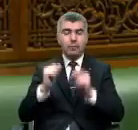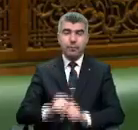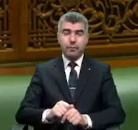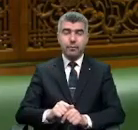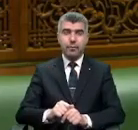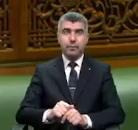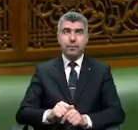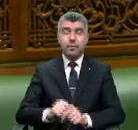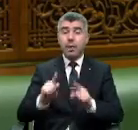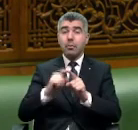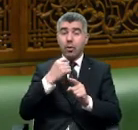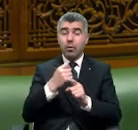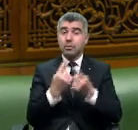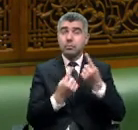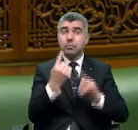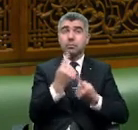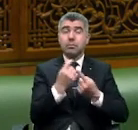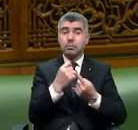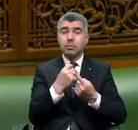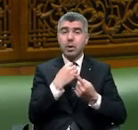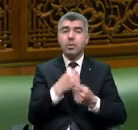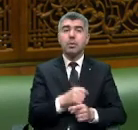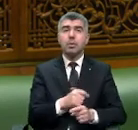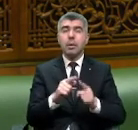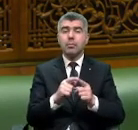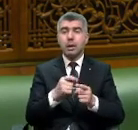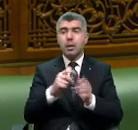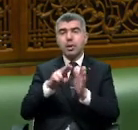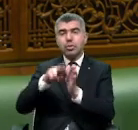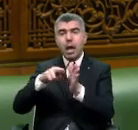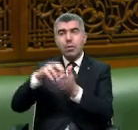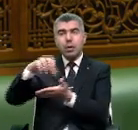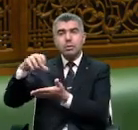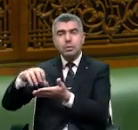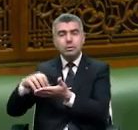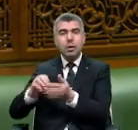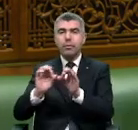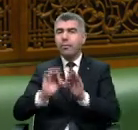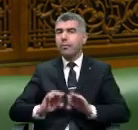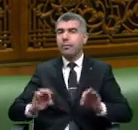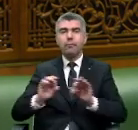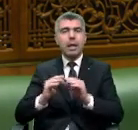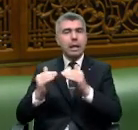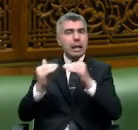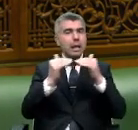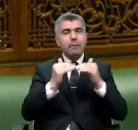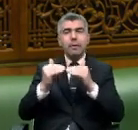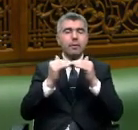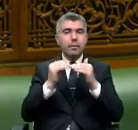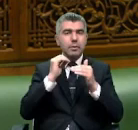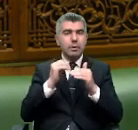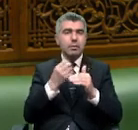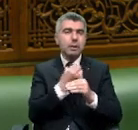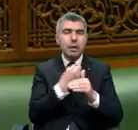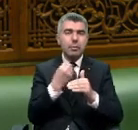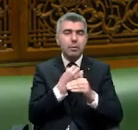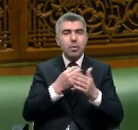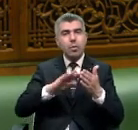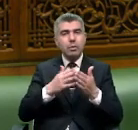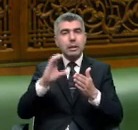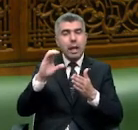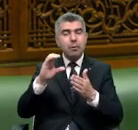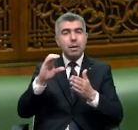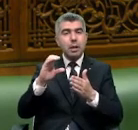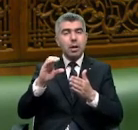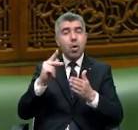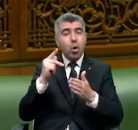مع تسجيلنا، وهذا بيت القصد، يعني القصد هو التوزيع الجهوي غير العادل، يعني غياب العدالة المجالية في توزيع هذه الموارد، حيث يستحوذ محور